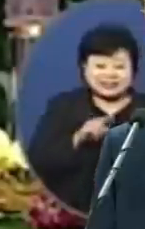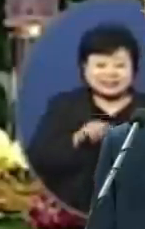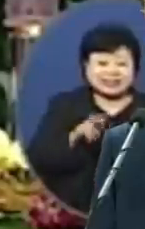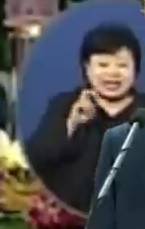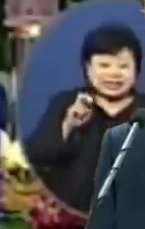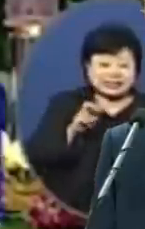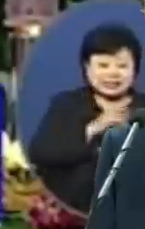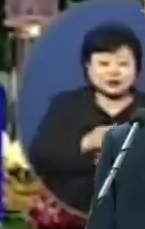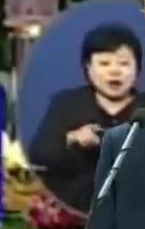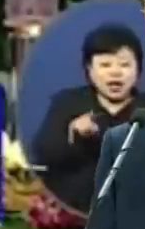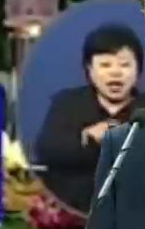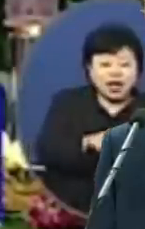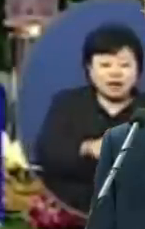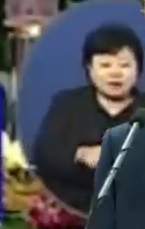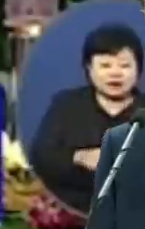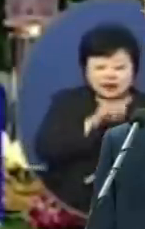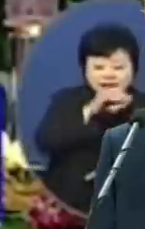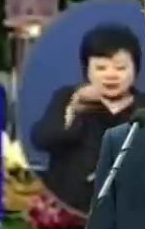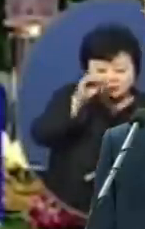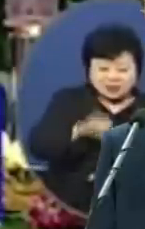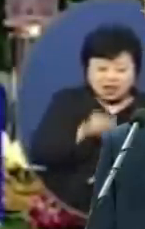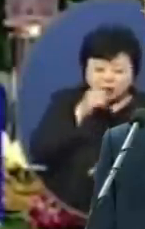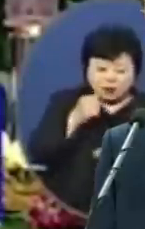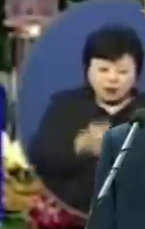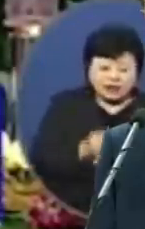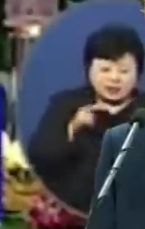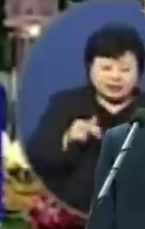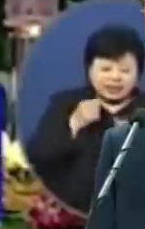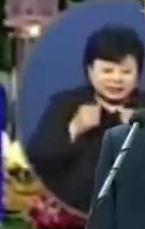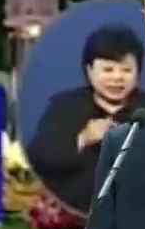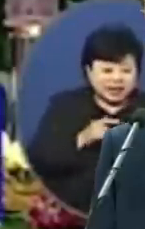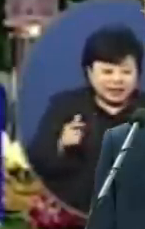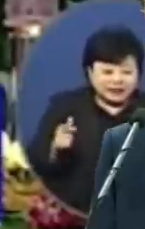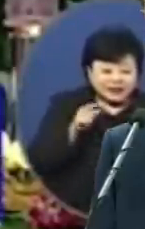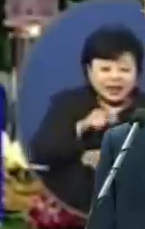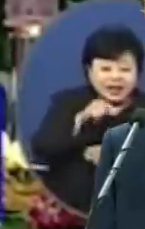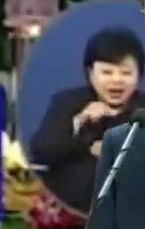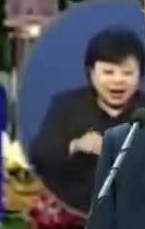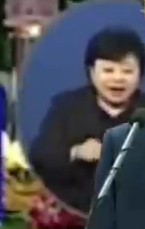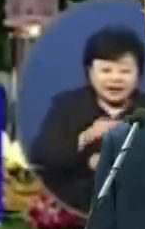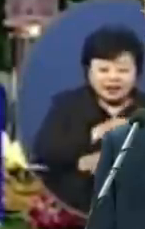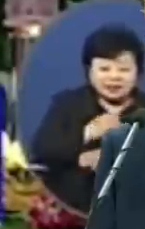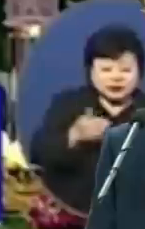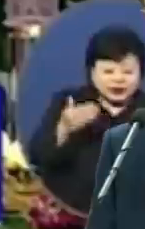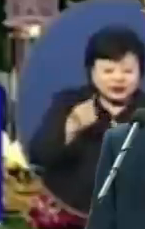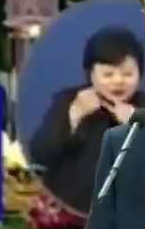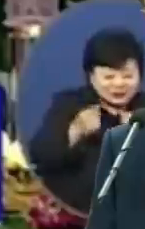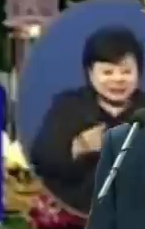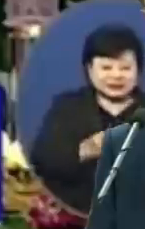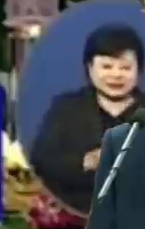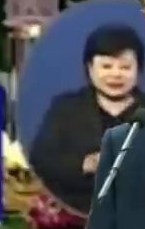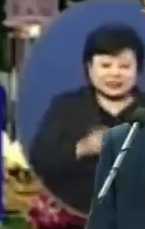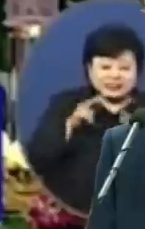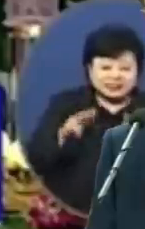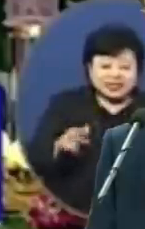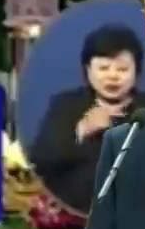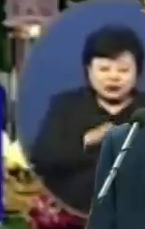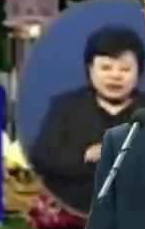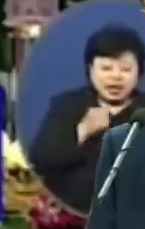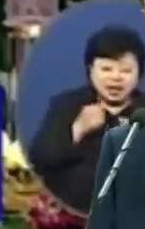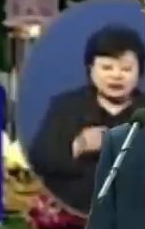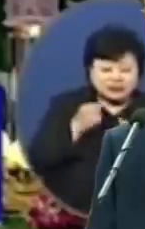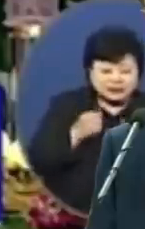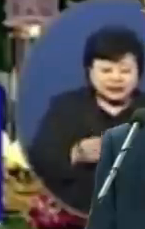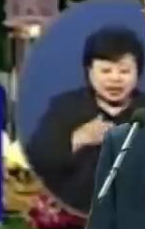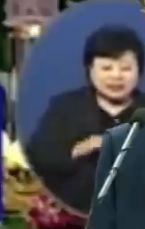내가 그리스도와 함께 십자가에 못 박였나니 그런즉 이제는 내가 산 것이 아니요 오직 내 안에 그리스도께서 사신 것이라. 이제 내가 육체 가운데 사는